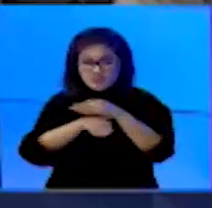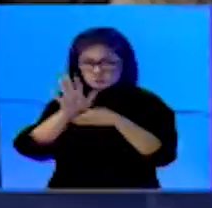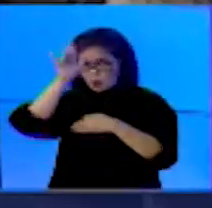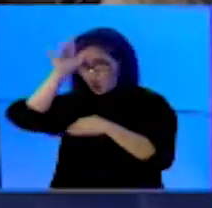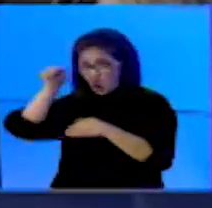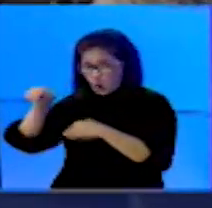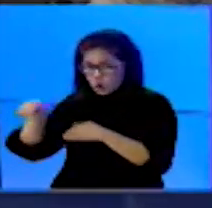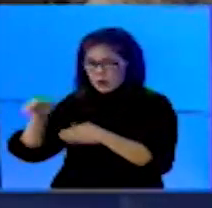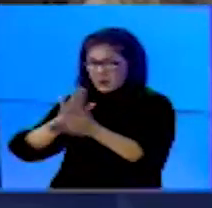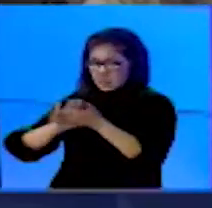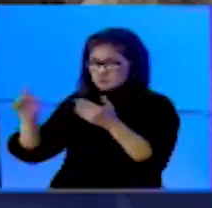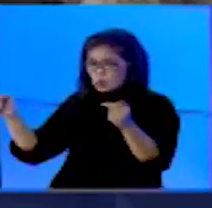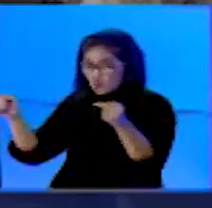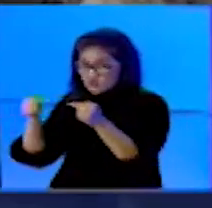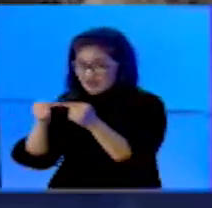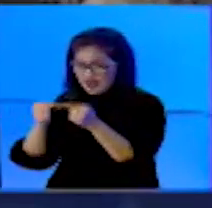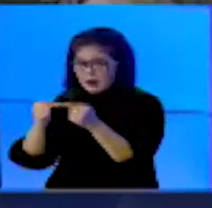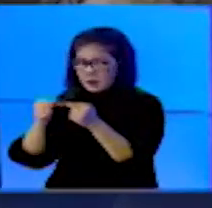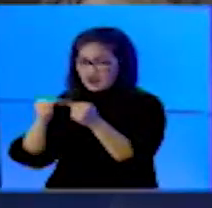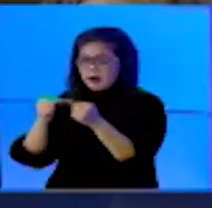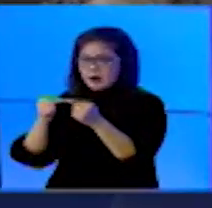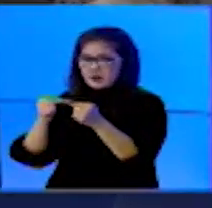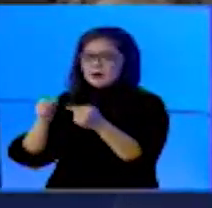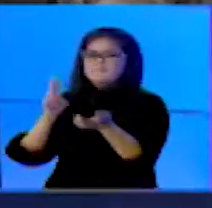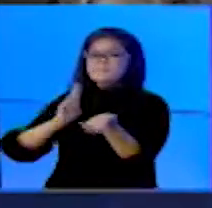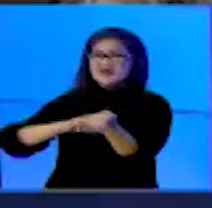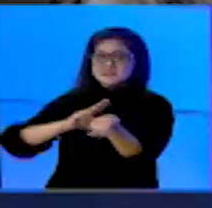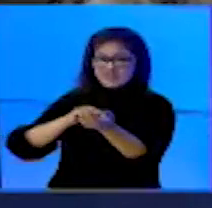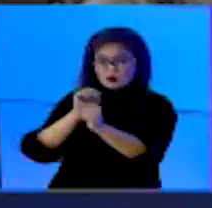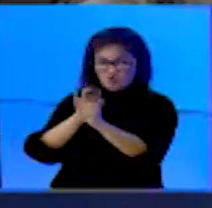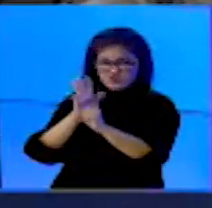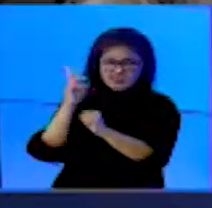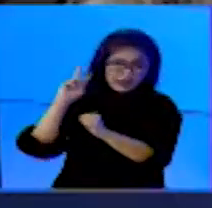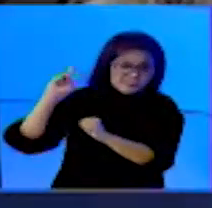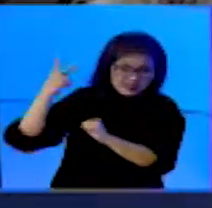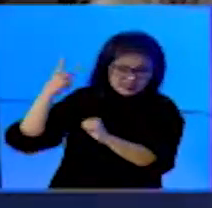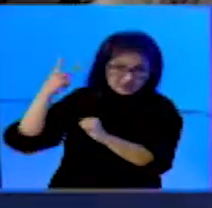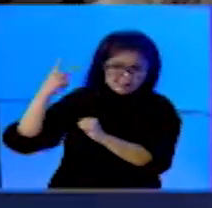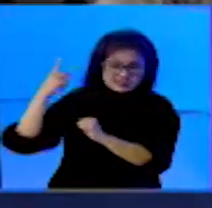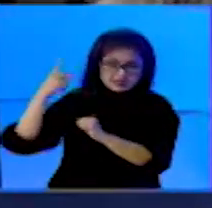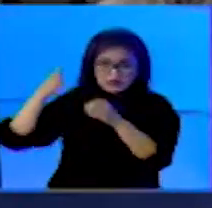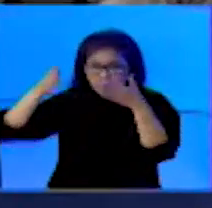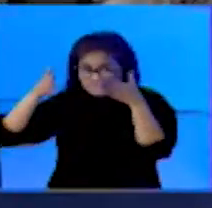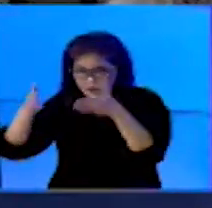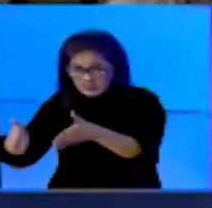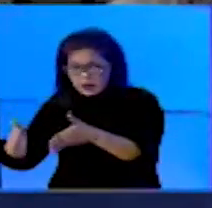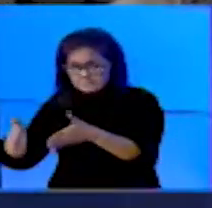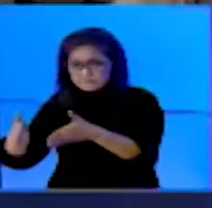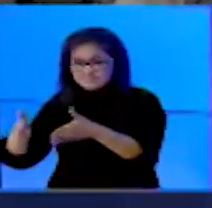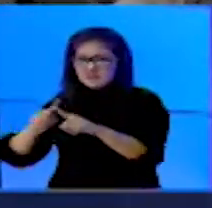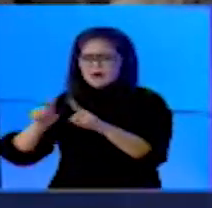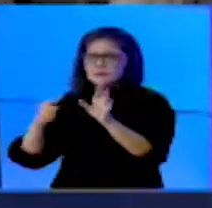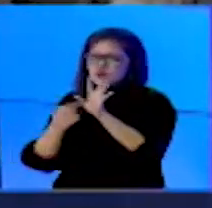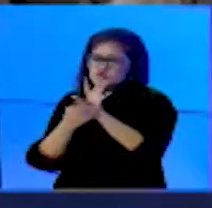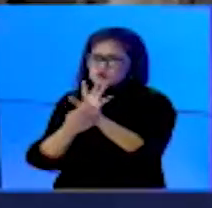kontak rap ya Utara dengan pasien positif 19 yang kemarin yang sebelumnya hasil revisinya negatif setelah